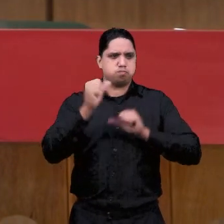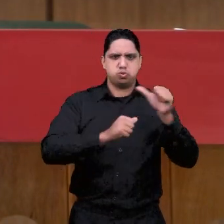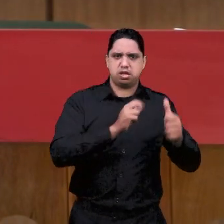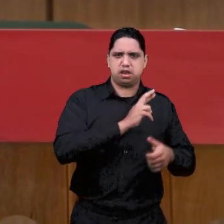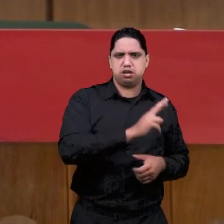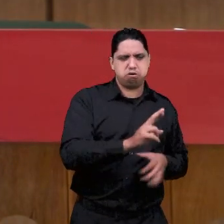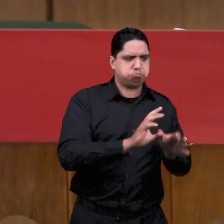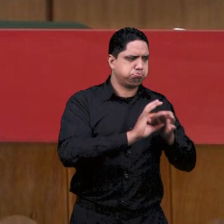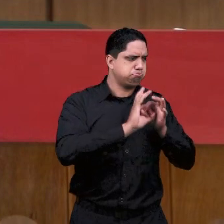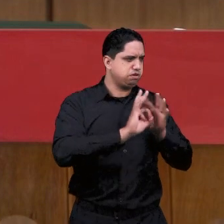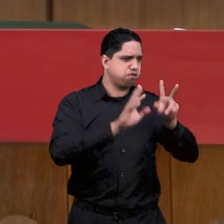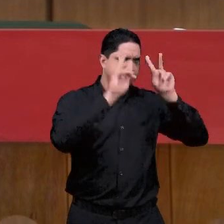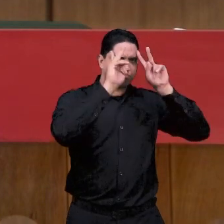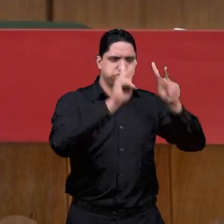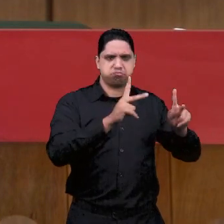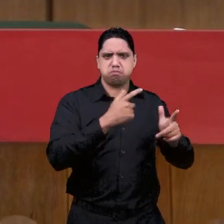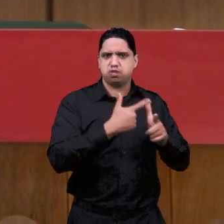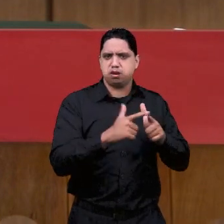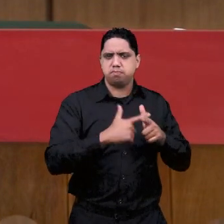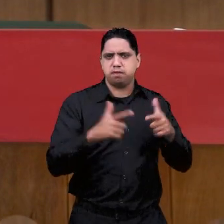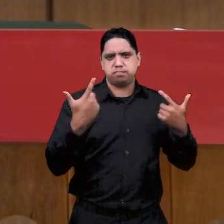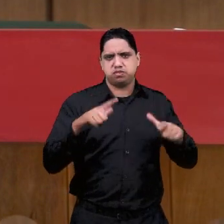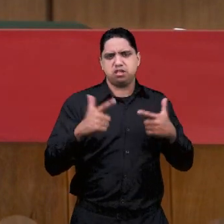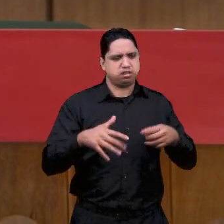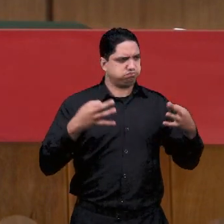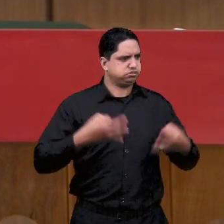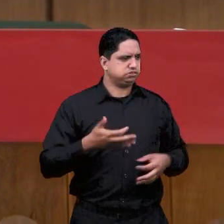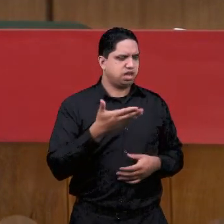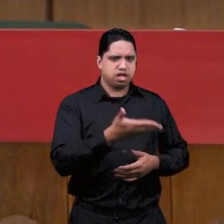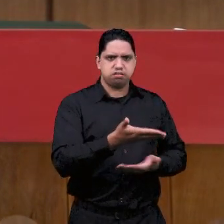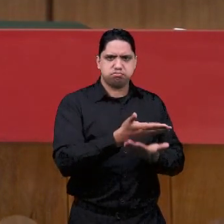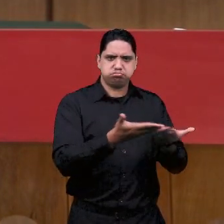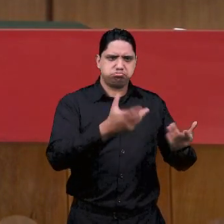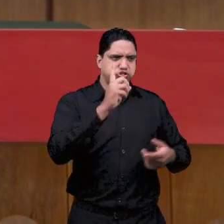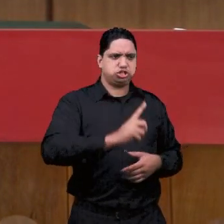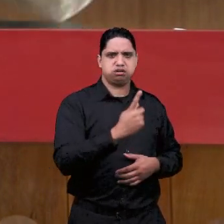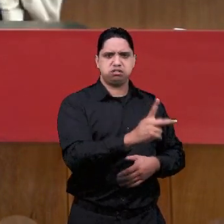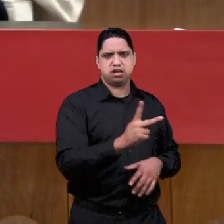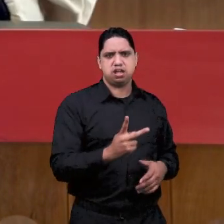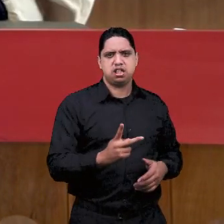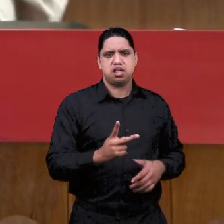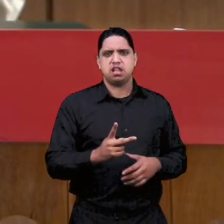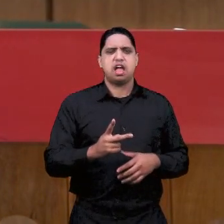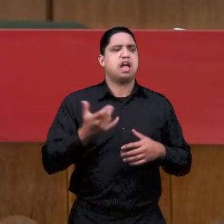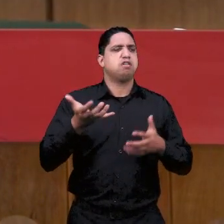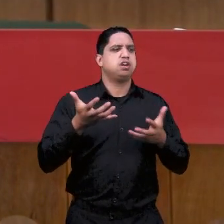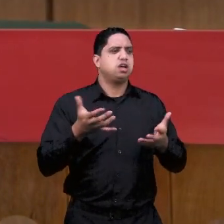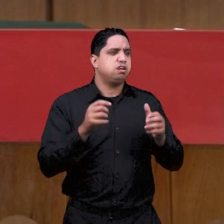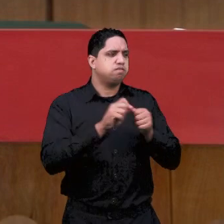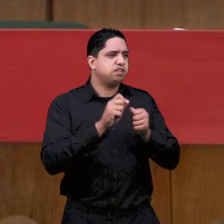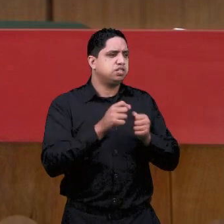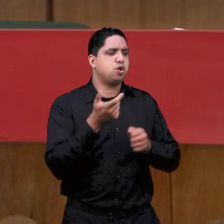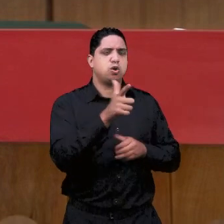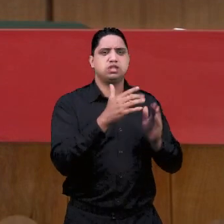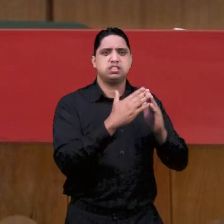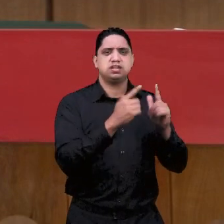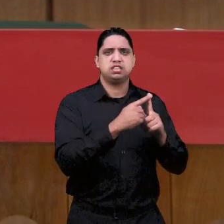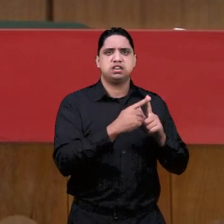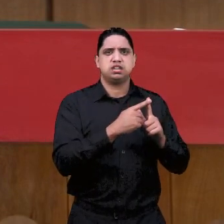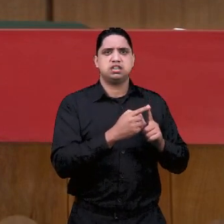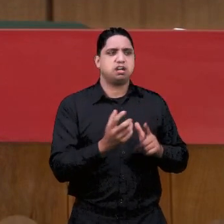changent d'endroit. Au lieu de faire un temple ici, il fait dans l'autre croisement là de la ville. Donc